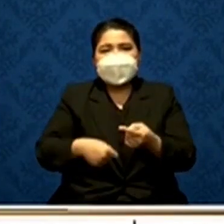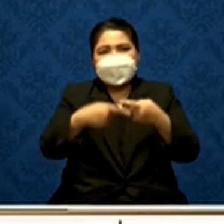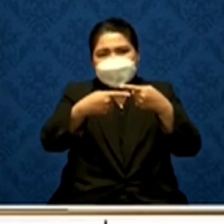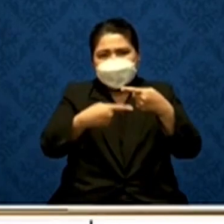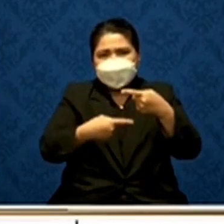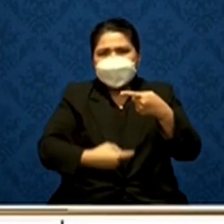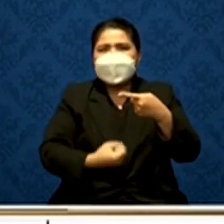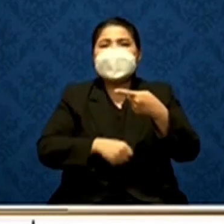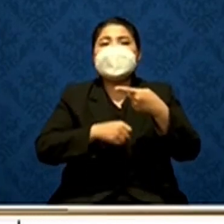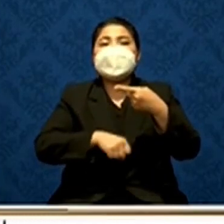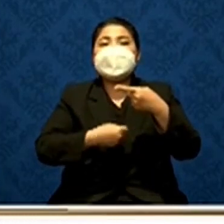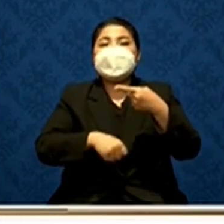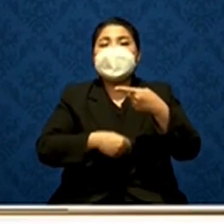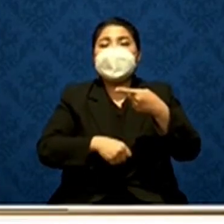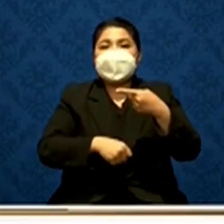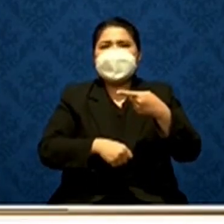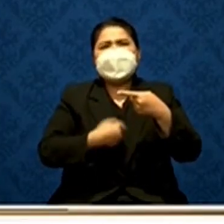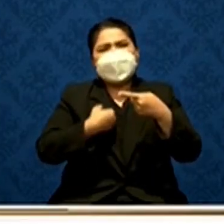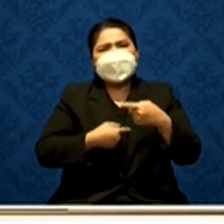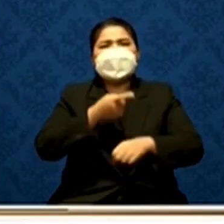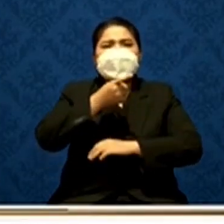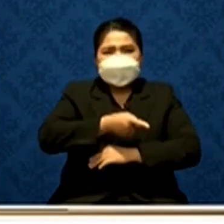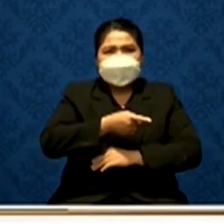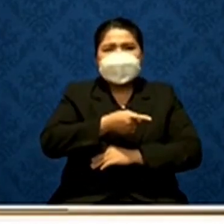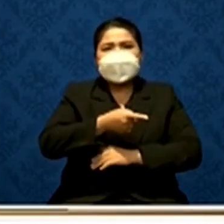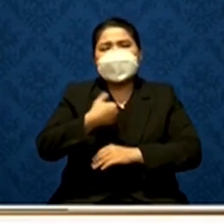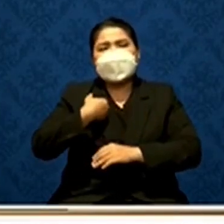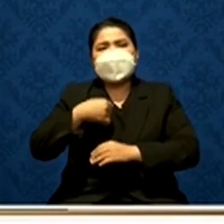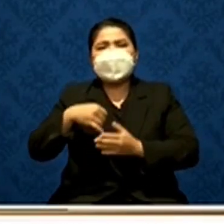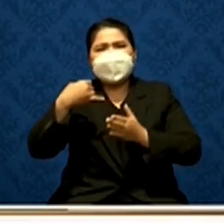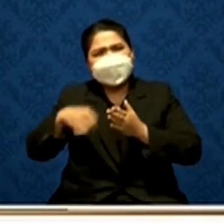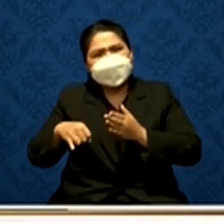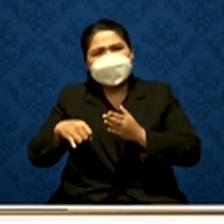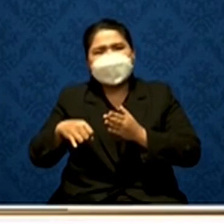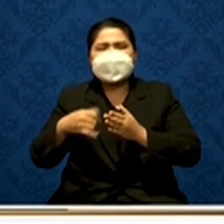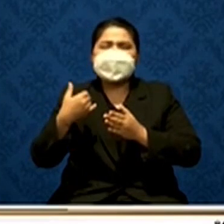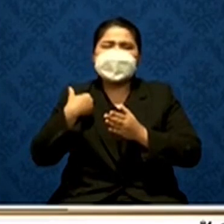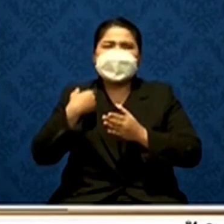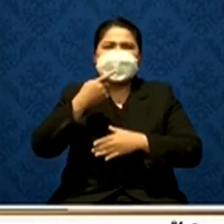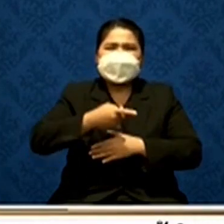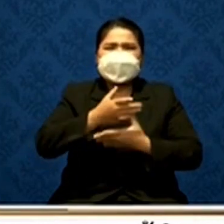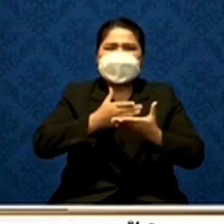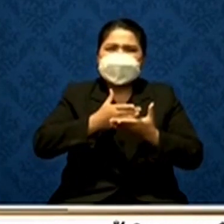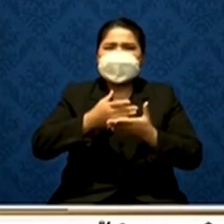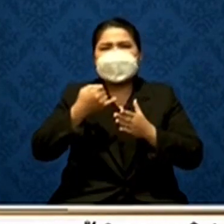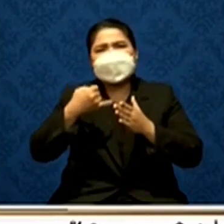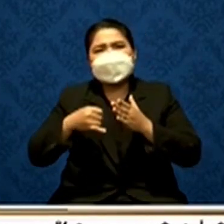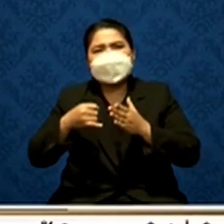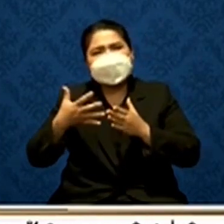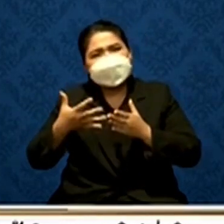F TAANG ครับ จริบ้าง ผิดพลาดจกฆ่แจเจริงเครื่อง...เท็ทเครื่องบ้าง